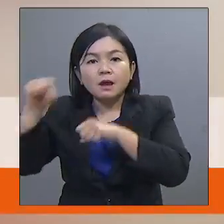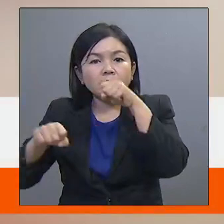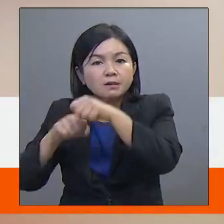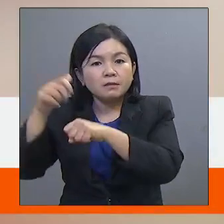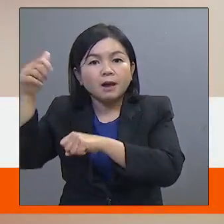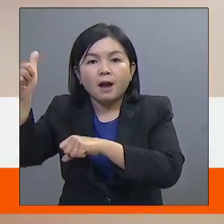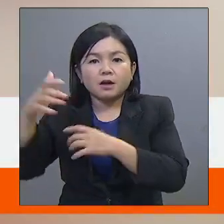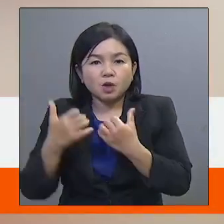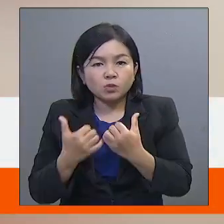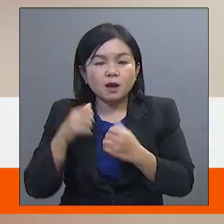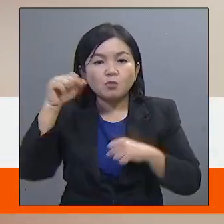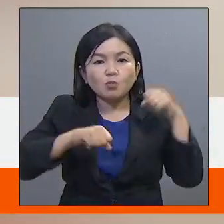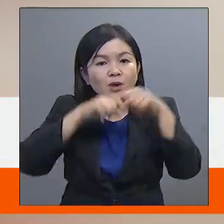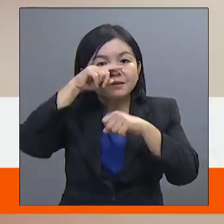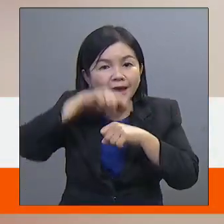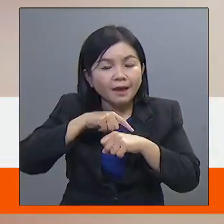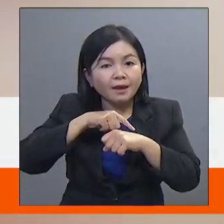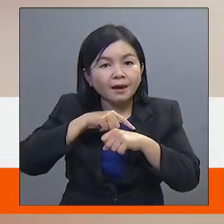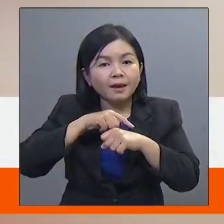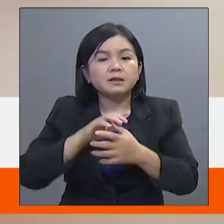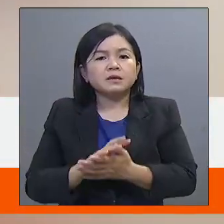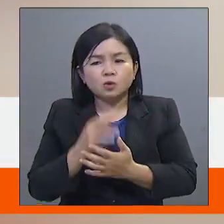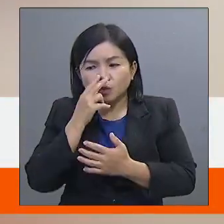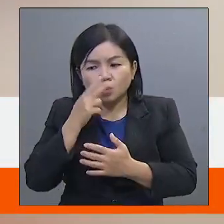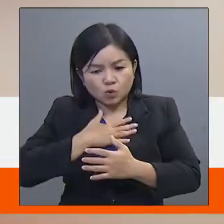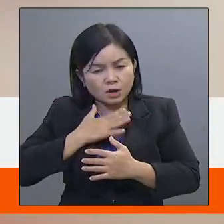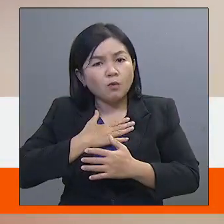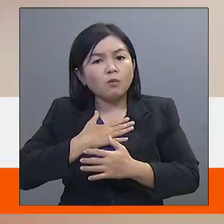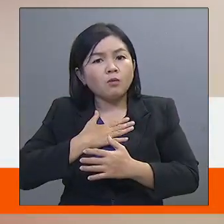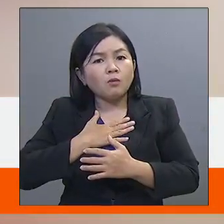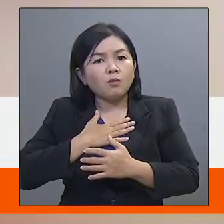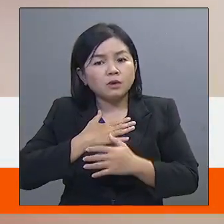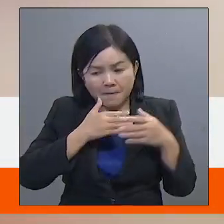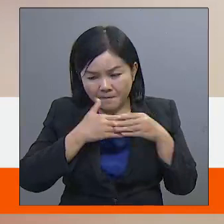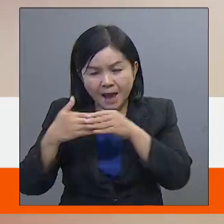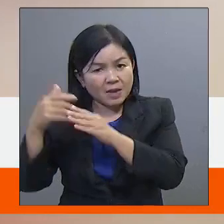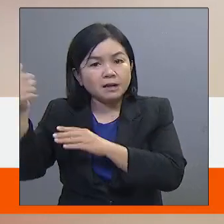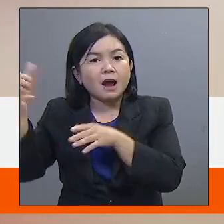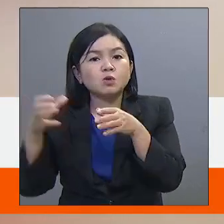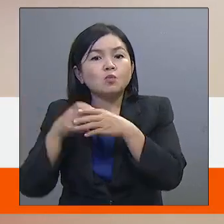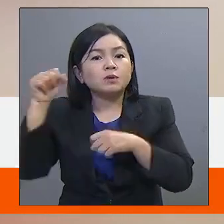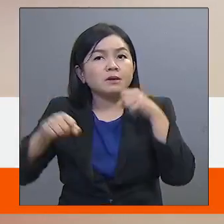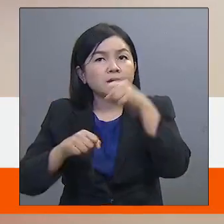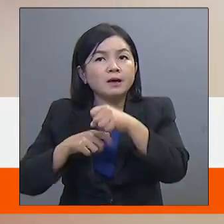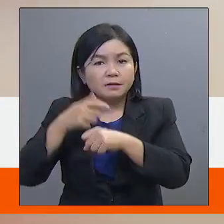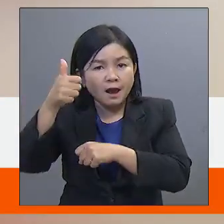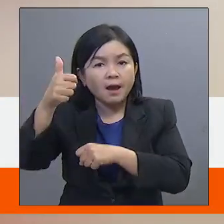ณวันนี้ในเรื่องของมวยไทยในประเทศนี้เนี่ยผมก็มั่นใจตัวผมพอสมควรว่าผมเอานักมวยผมไปรอด ถูก